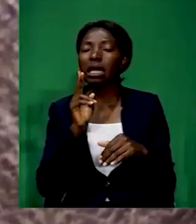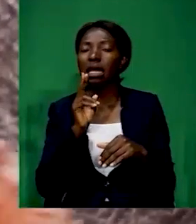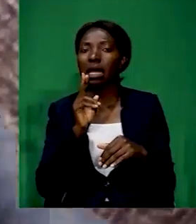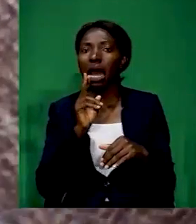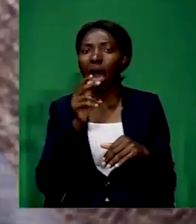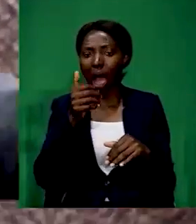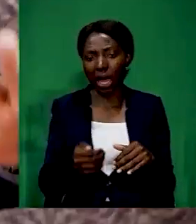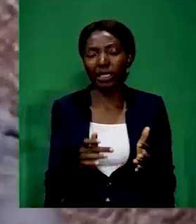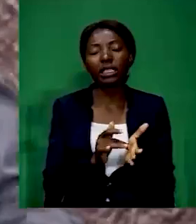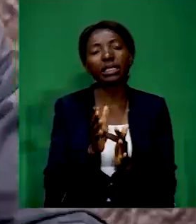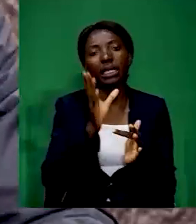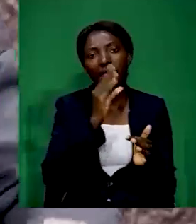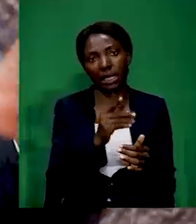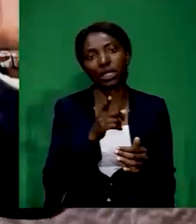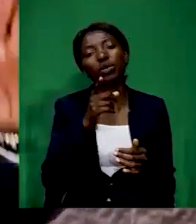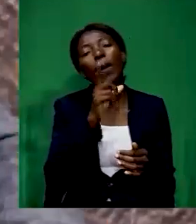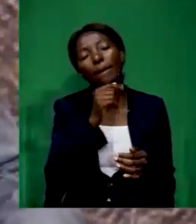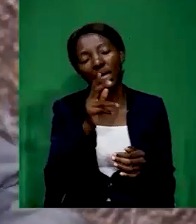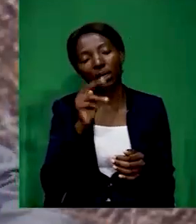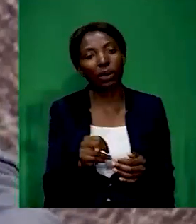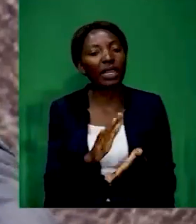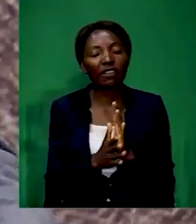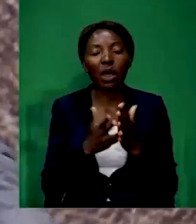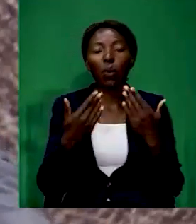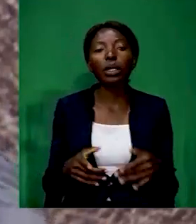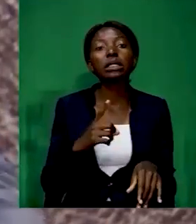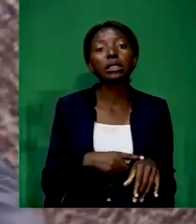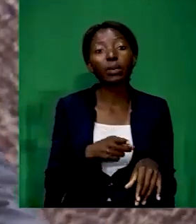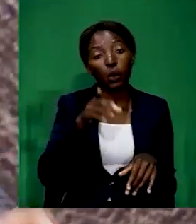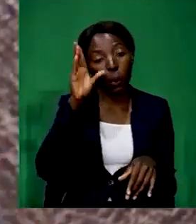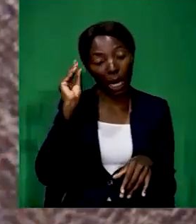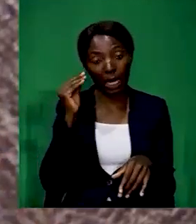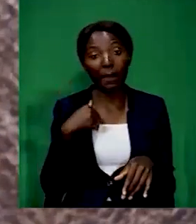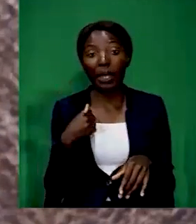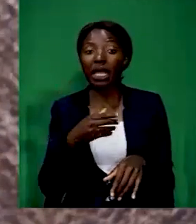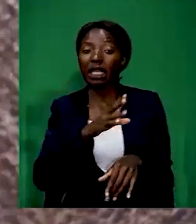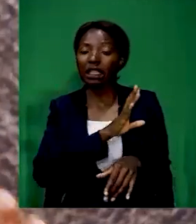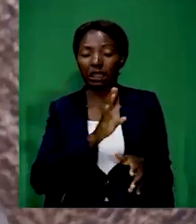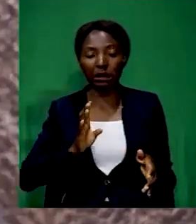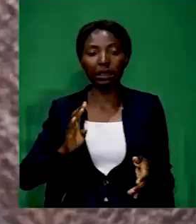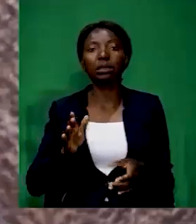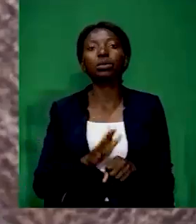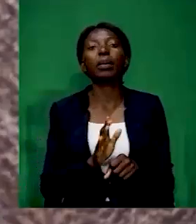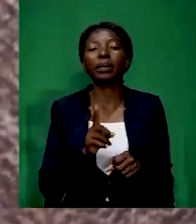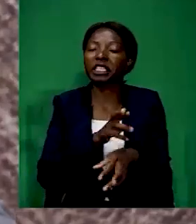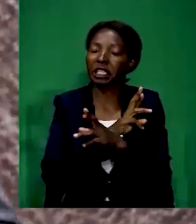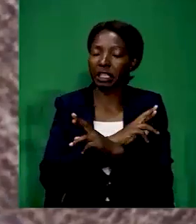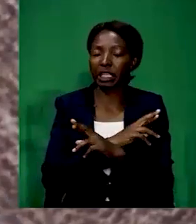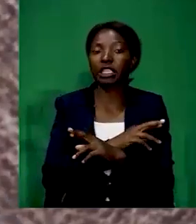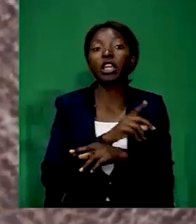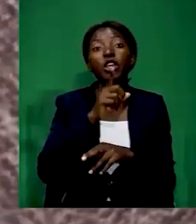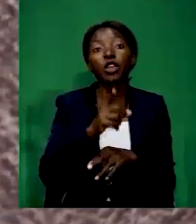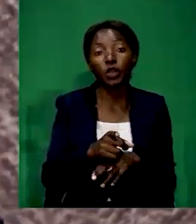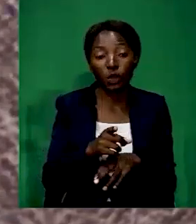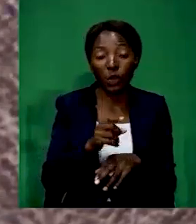nekumambula Jesu obva ataiwa Nikodhimasi ngatiregei kutambisirana nguva you are a learned man I am a busy man usiku tofanira kuzorora iwe